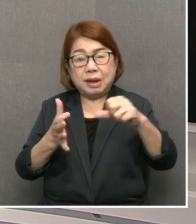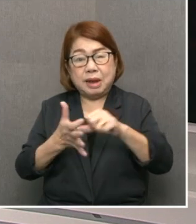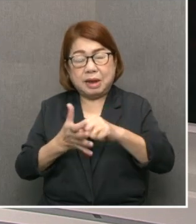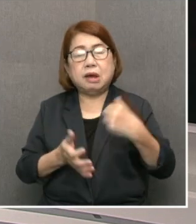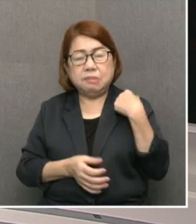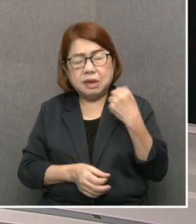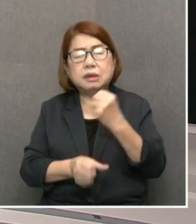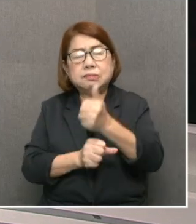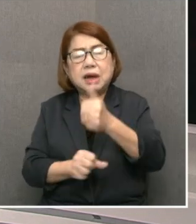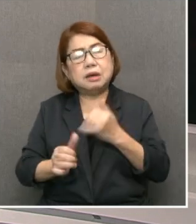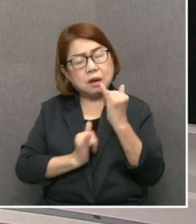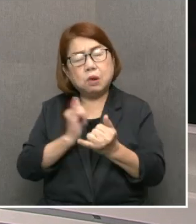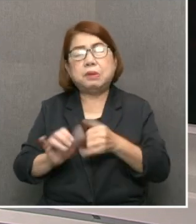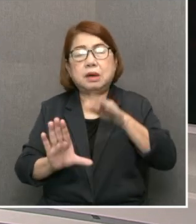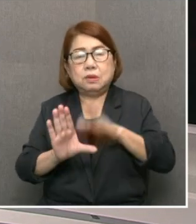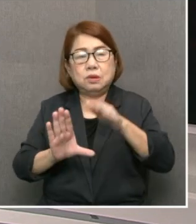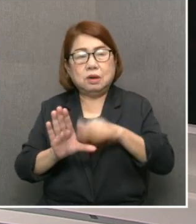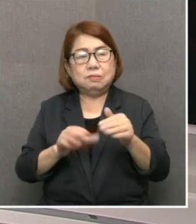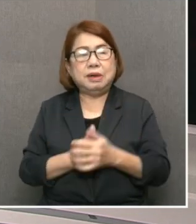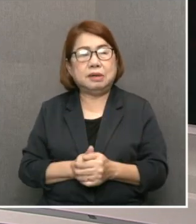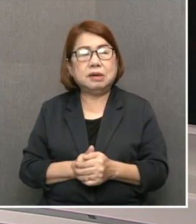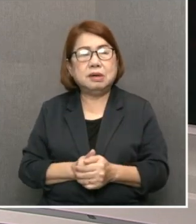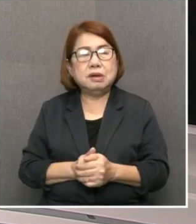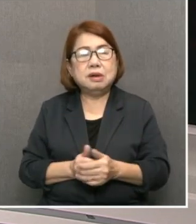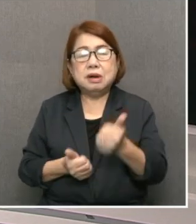งทะเบียนได้อยู่เข้าไปได้ที่